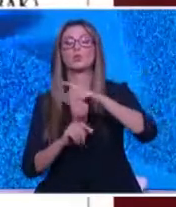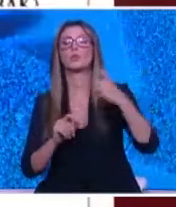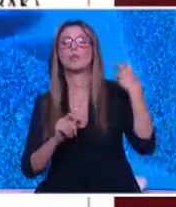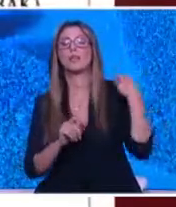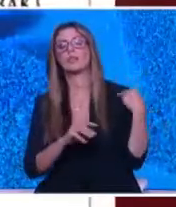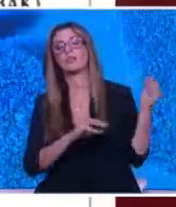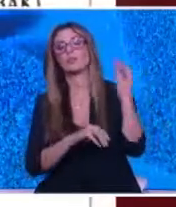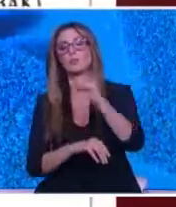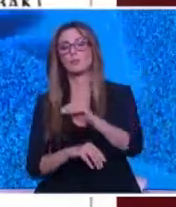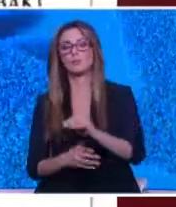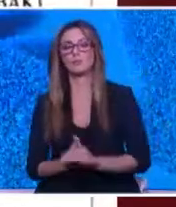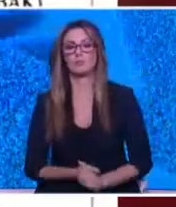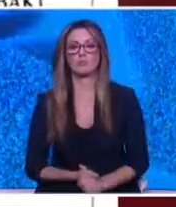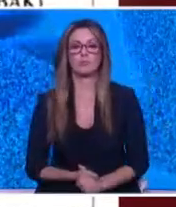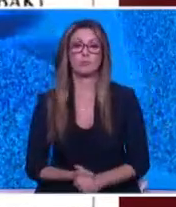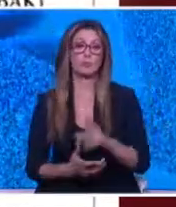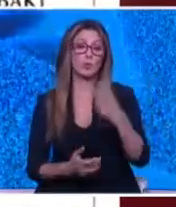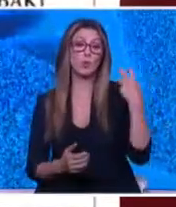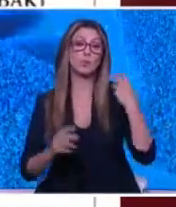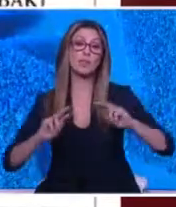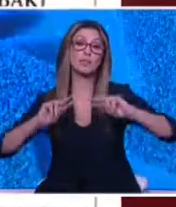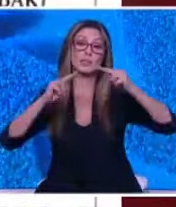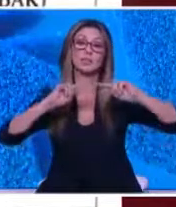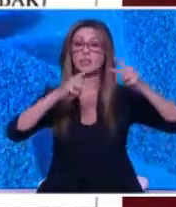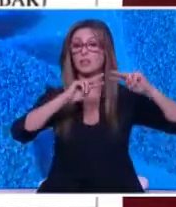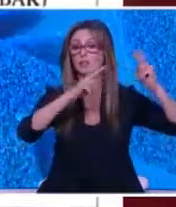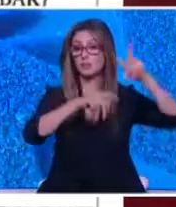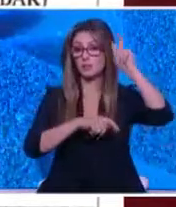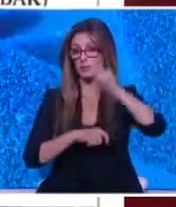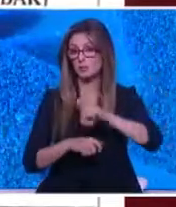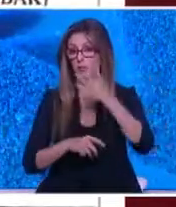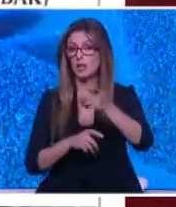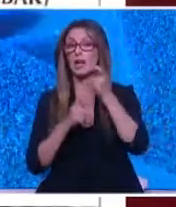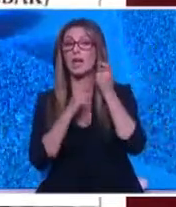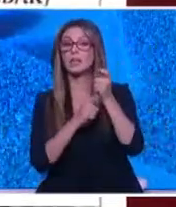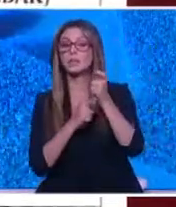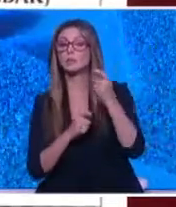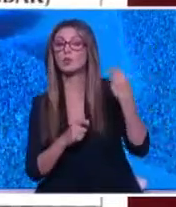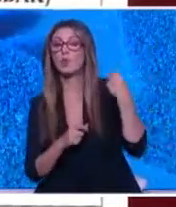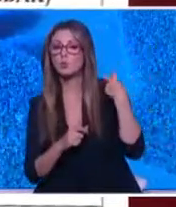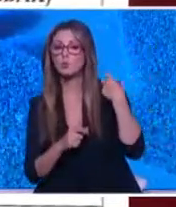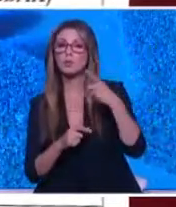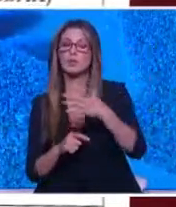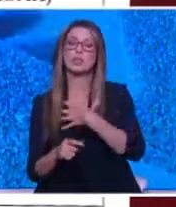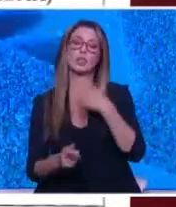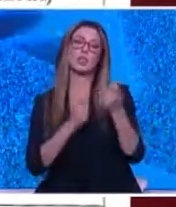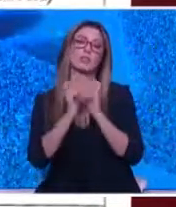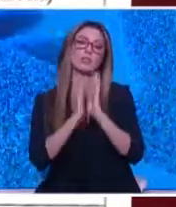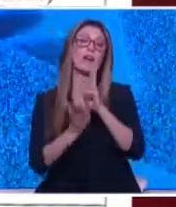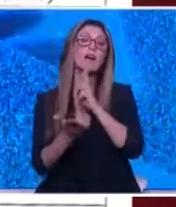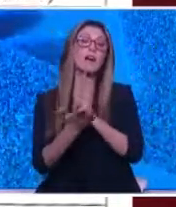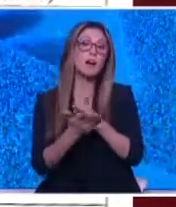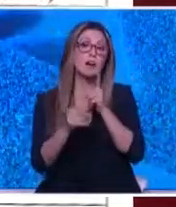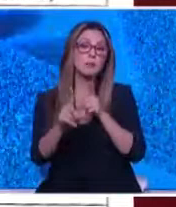getirildi. Tümgenerallik rütbesine yükseltilen Foça Jandarma Komando Eğitim Komutanı Halil Şense görev yerini korudu. Kararname